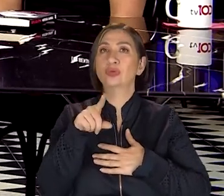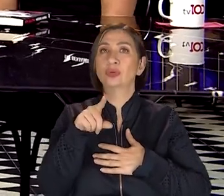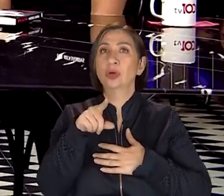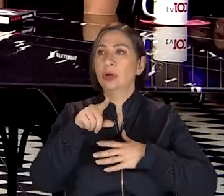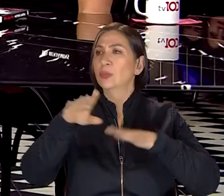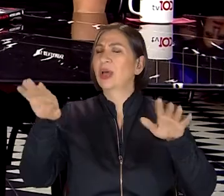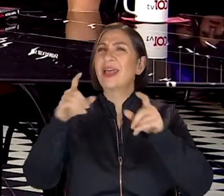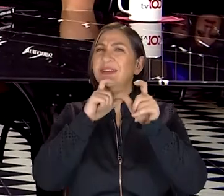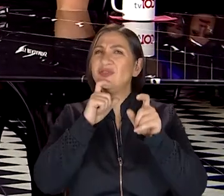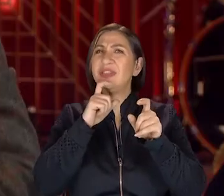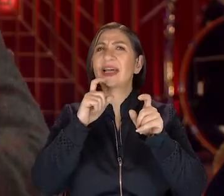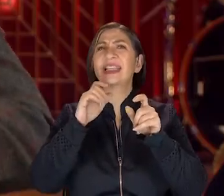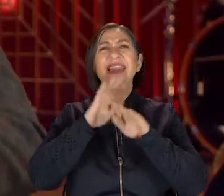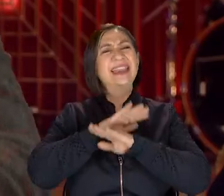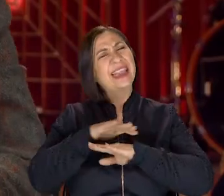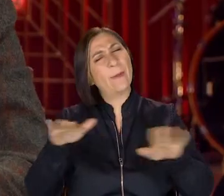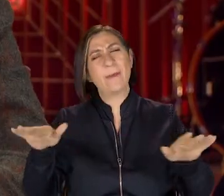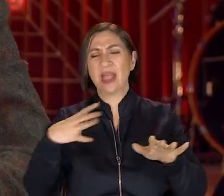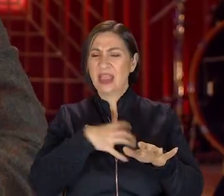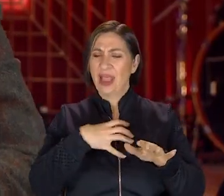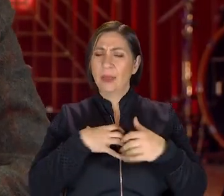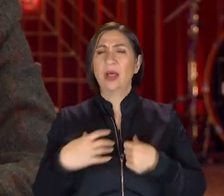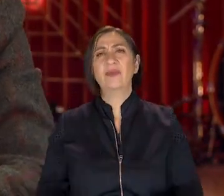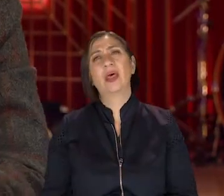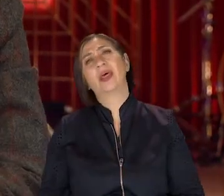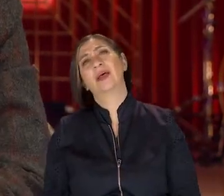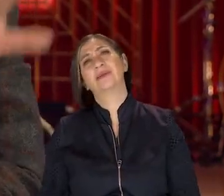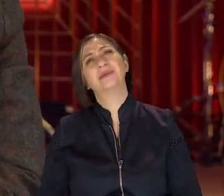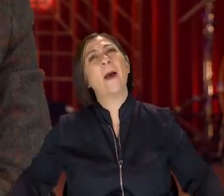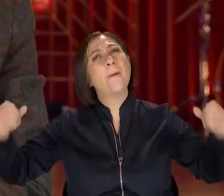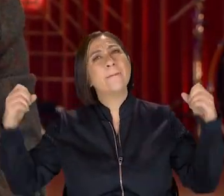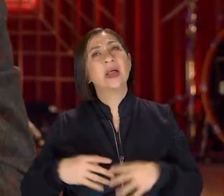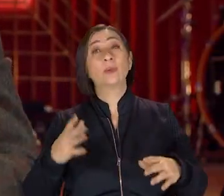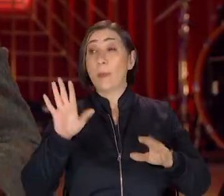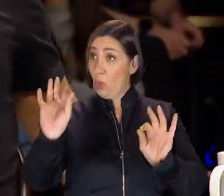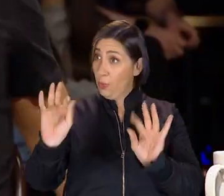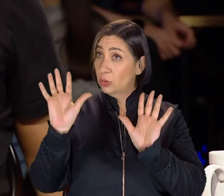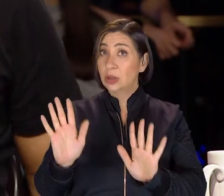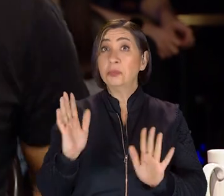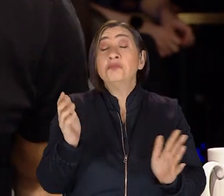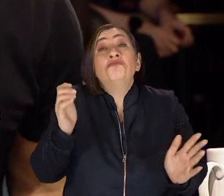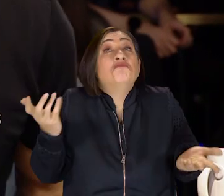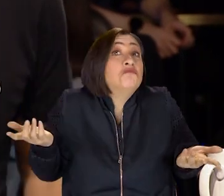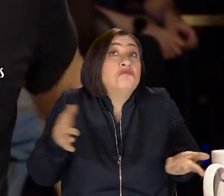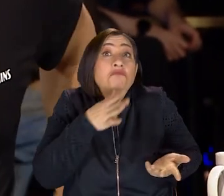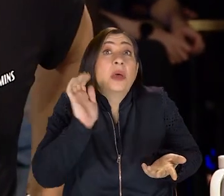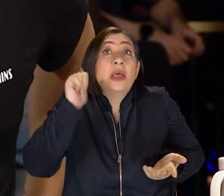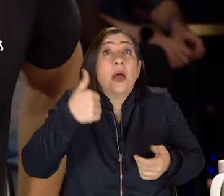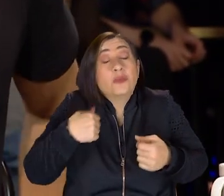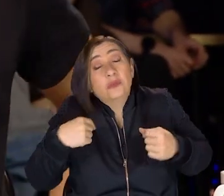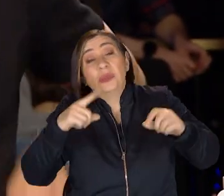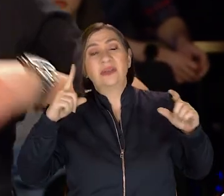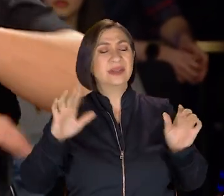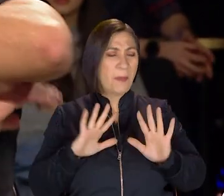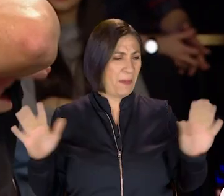yapmak bütün bunlar yanlıştı ve tamamen artık kendimi salıyorum ve şöyle falan. Hep böyle mi olacak? Olabilir abi yarın. Hani bir bakmışsın evet. Uyanmışım ve